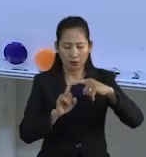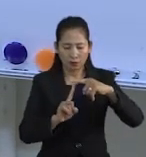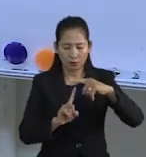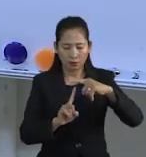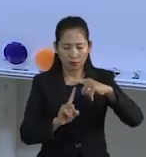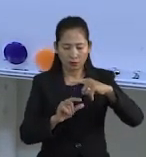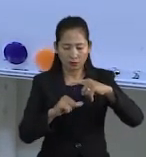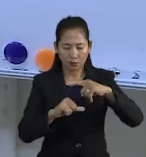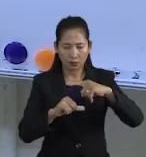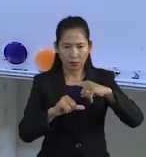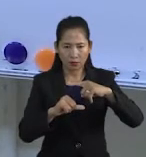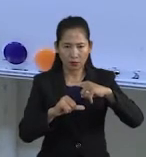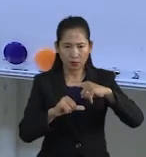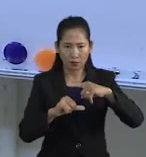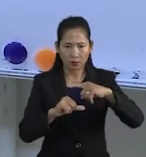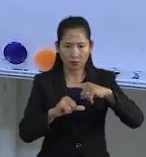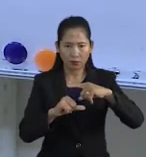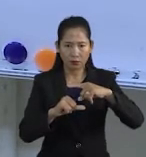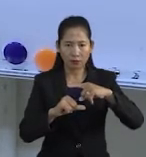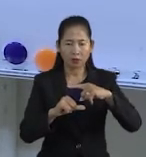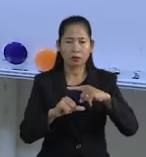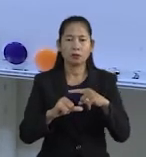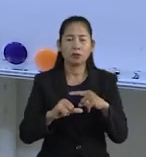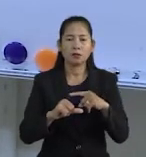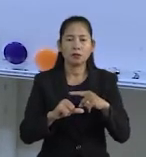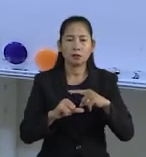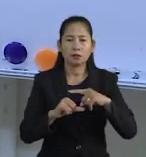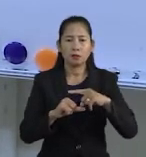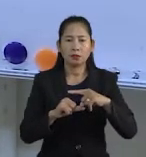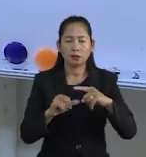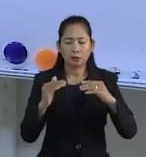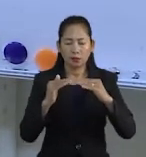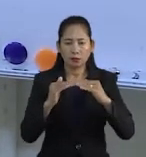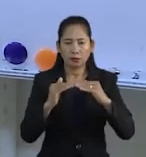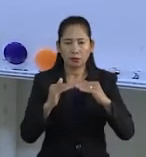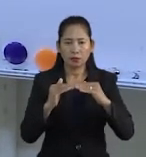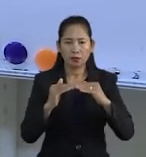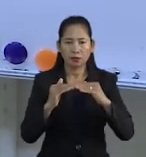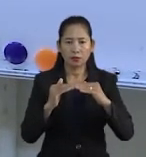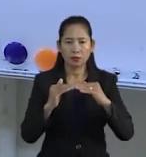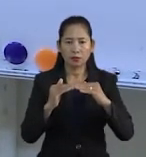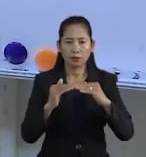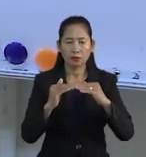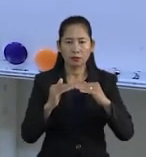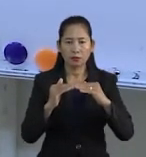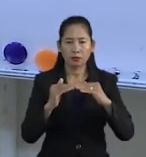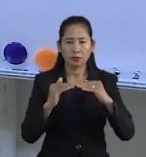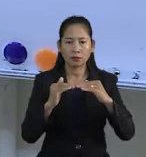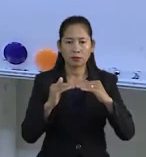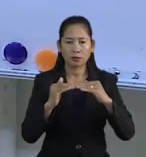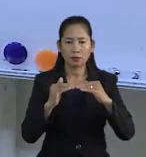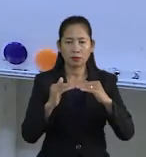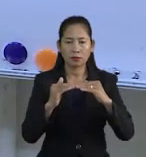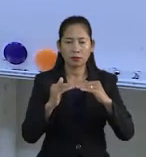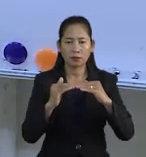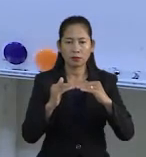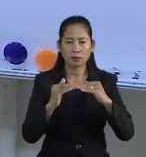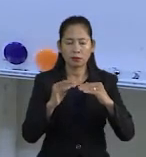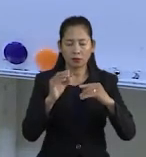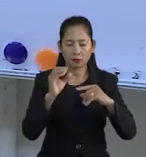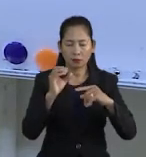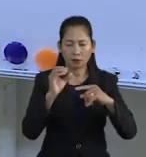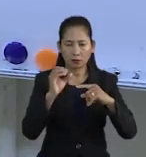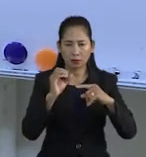mùi mùi rồi nè con nè và biết sma mãn con biết sma mãn con bà sma sôn